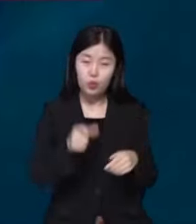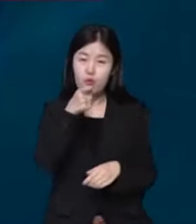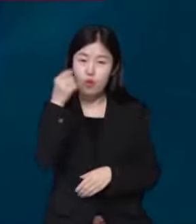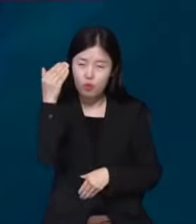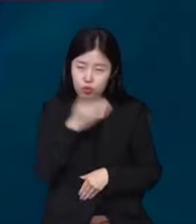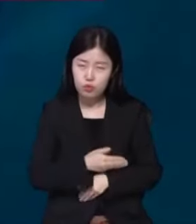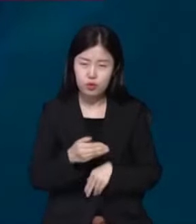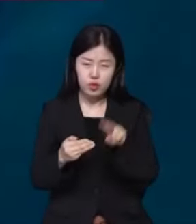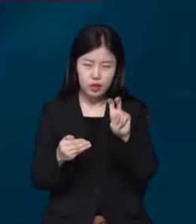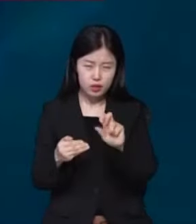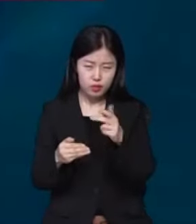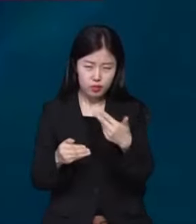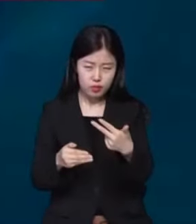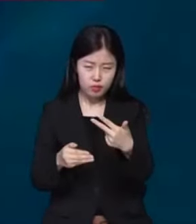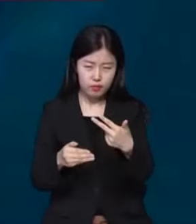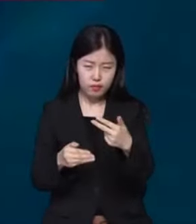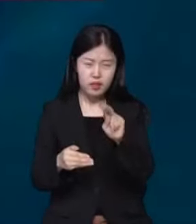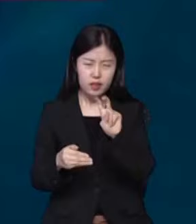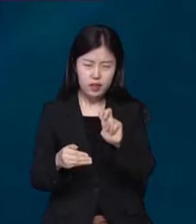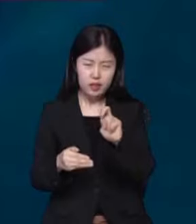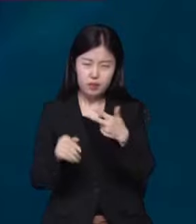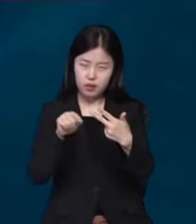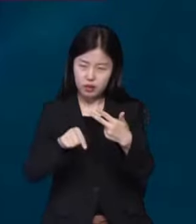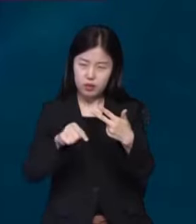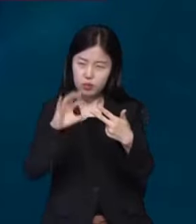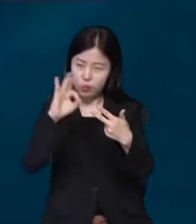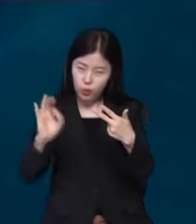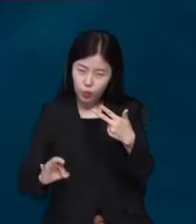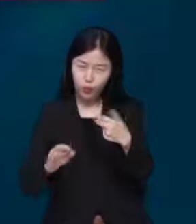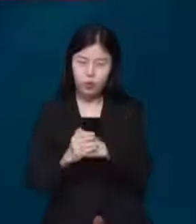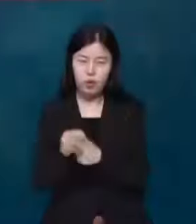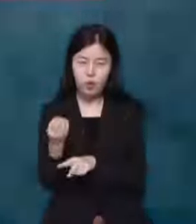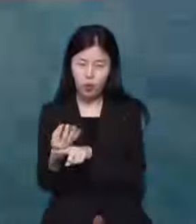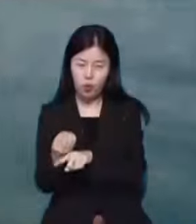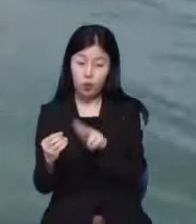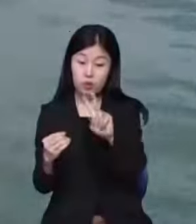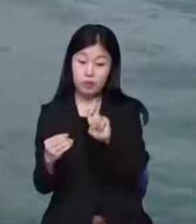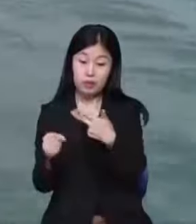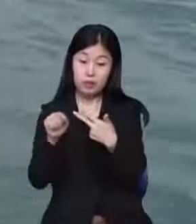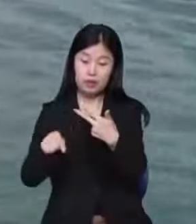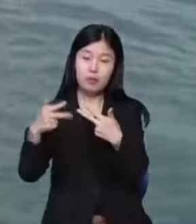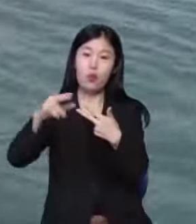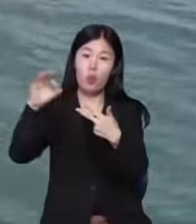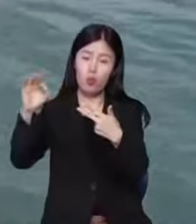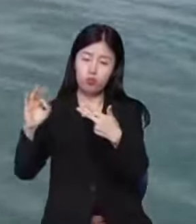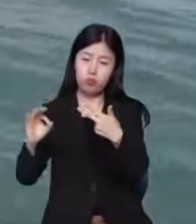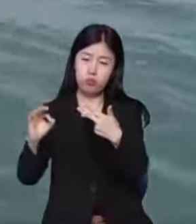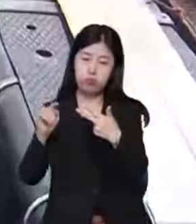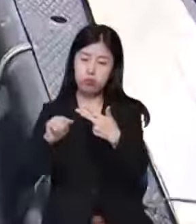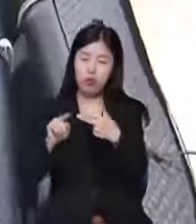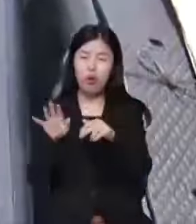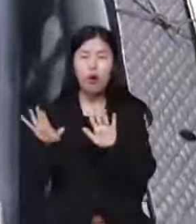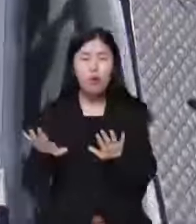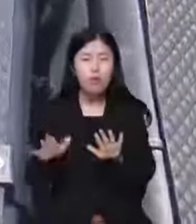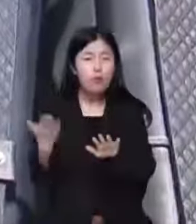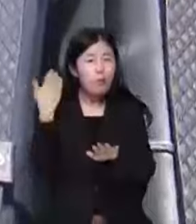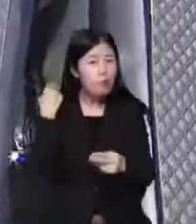27도, 보성 동유리 27.7도까지 치솟았습니다. 평년과 지난해를 비교해도